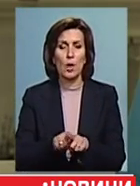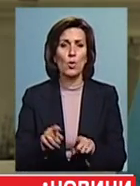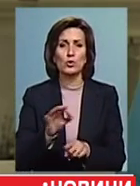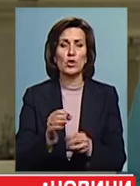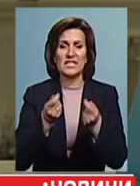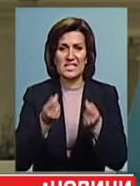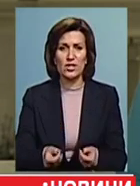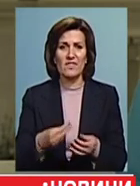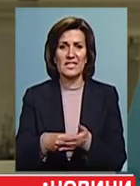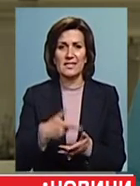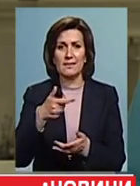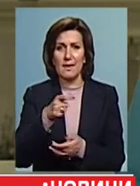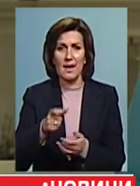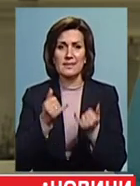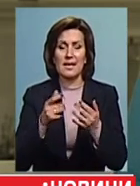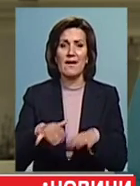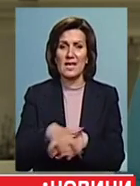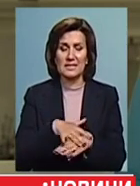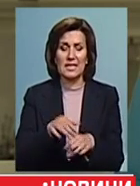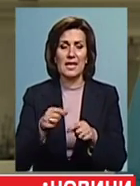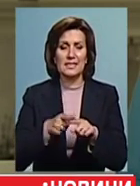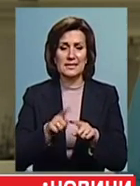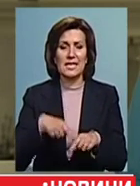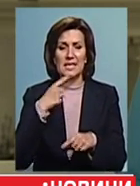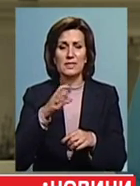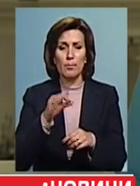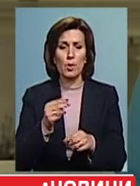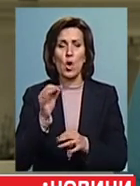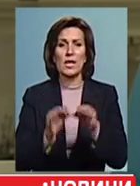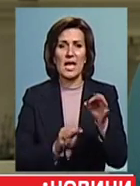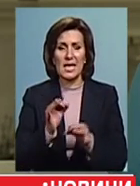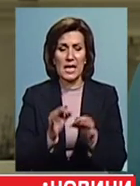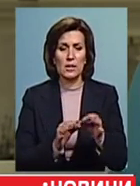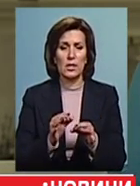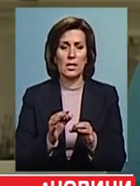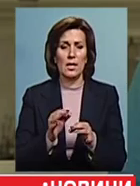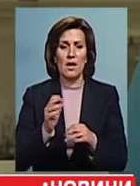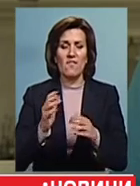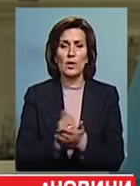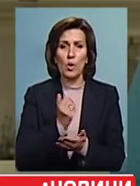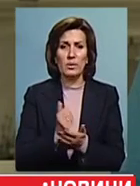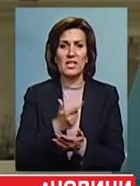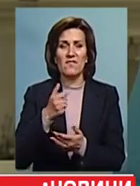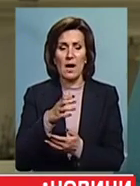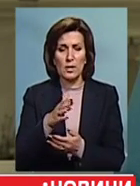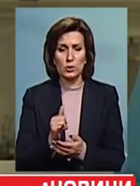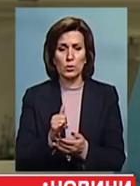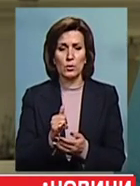щодо здешевлення ціни на газ для населення. Зокрема, це йдеться про ренту для видобувників газу.